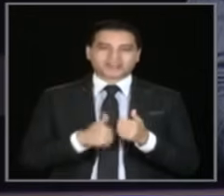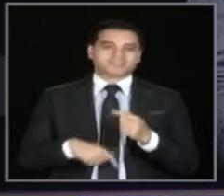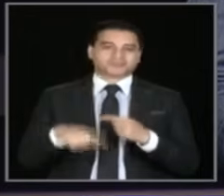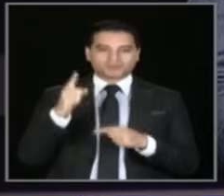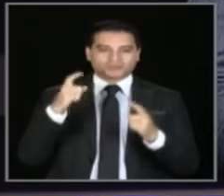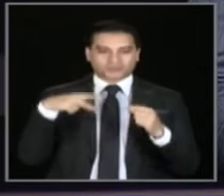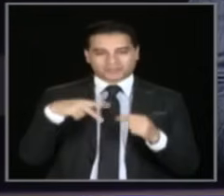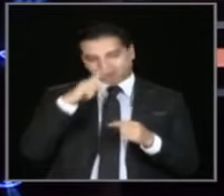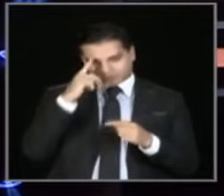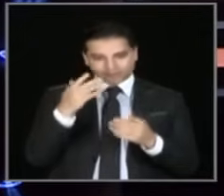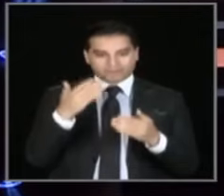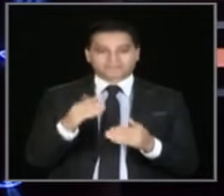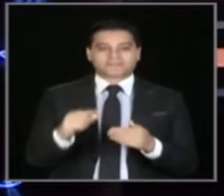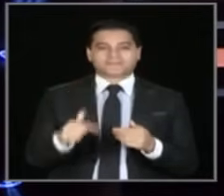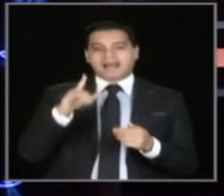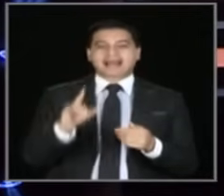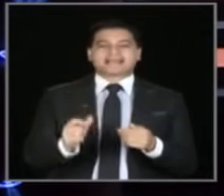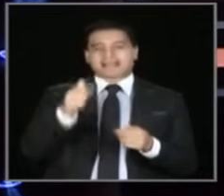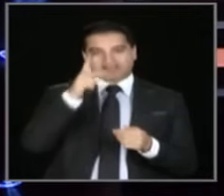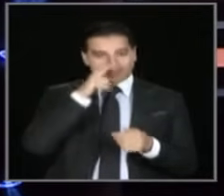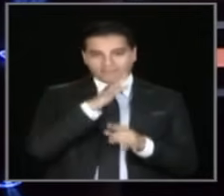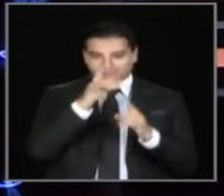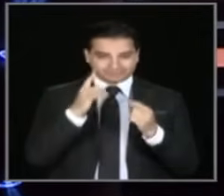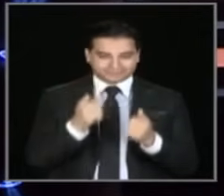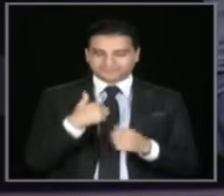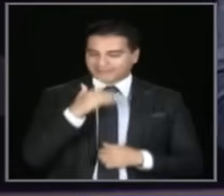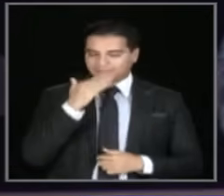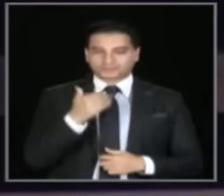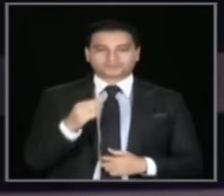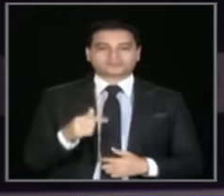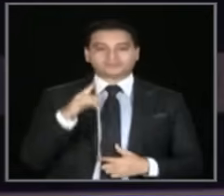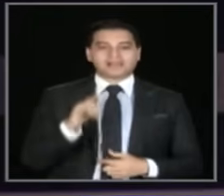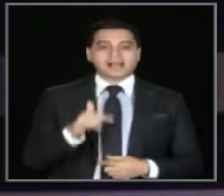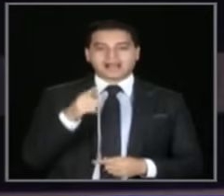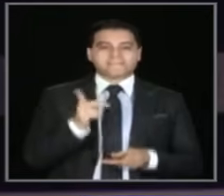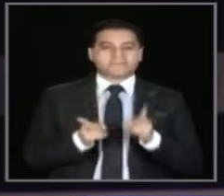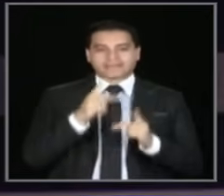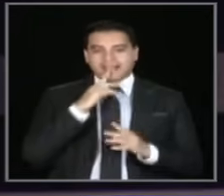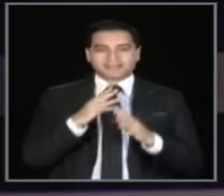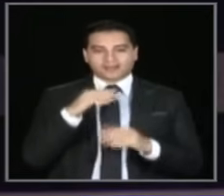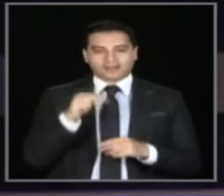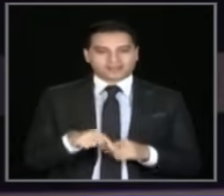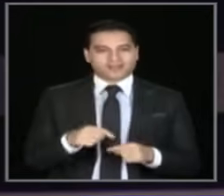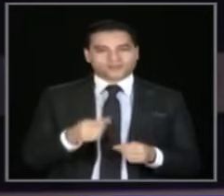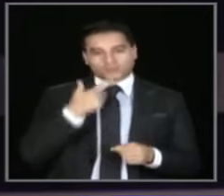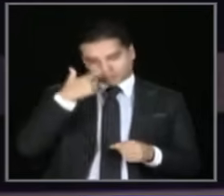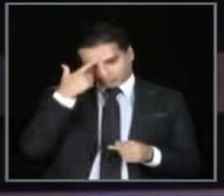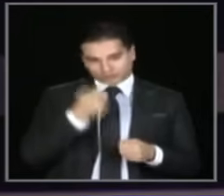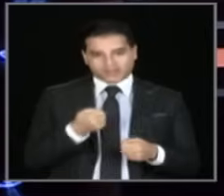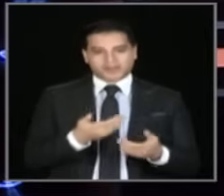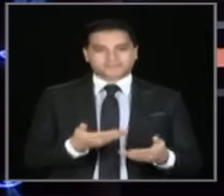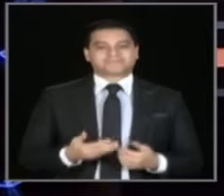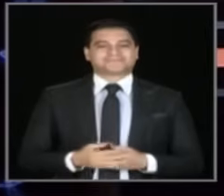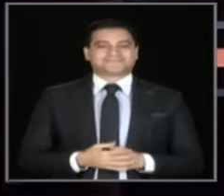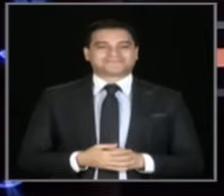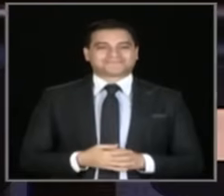الله. داليا منصور ده حضرتك يا مس، اخبارك ايه؟ الحمد لله تمام. داليا منصور بتحتفل بعيد ميلادها النهارده، كل سنه وانت طيبه. حضرتك